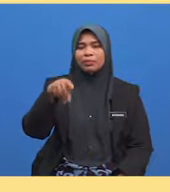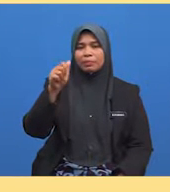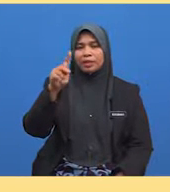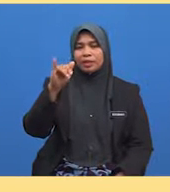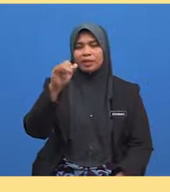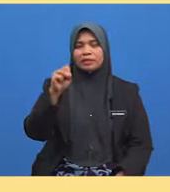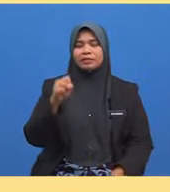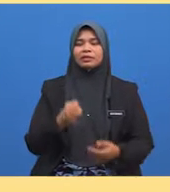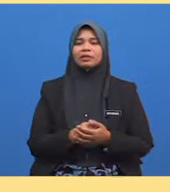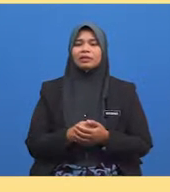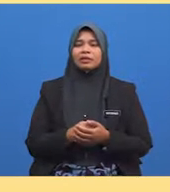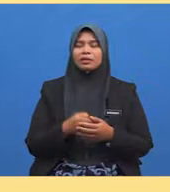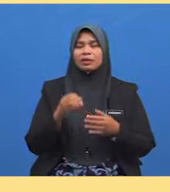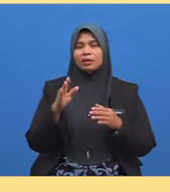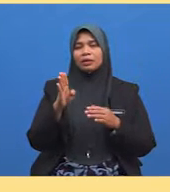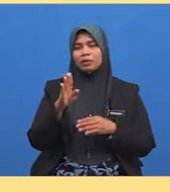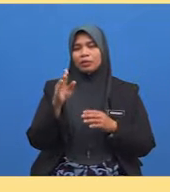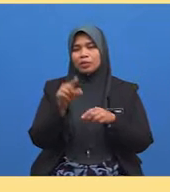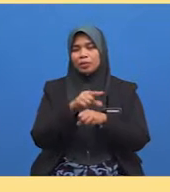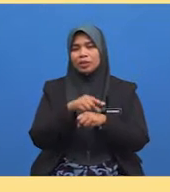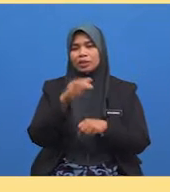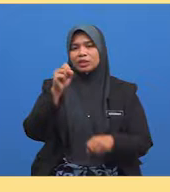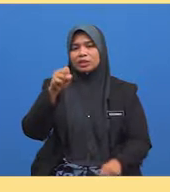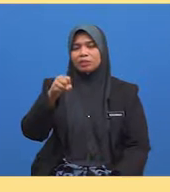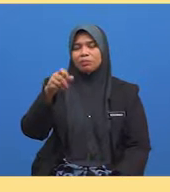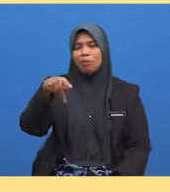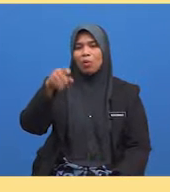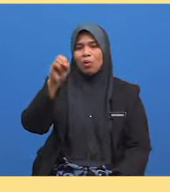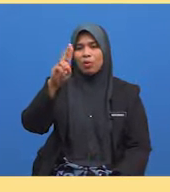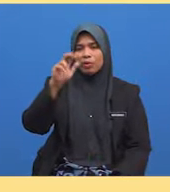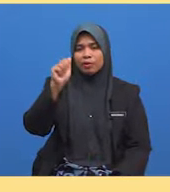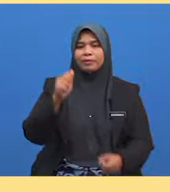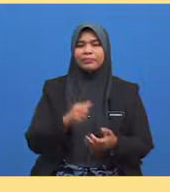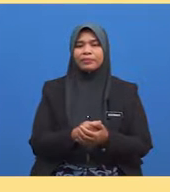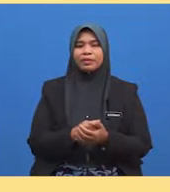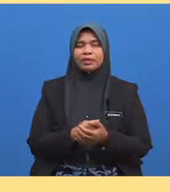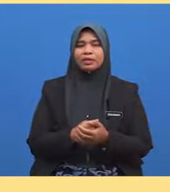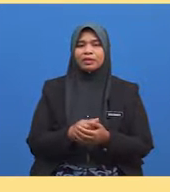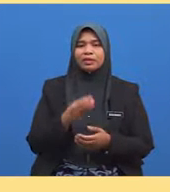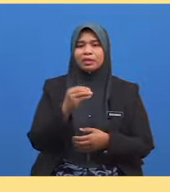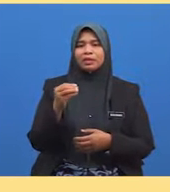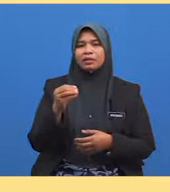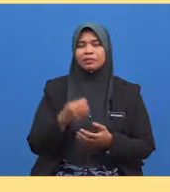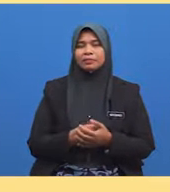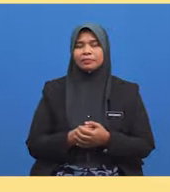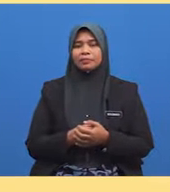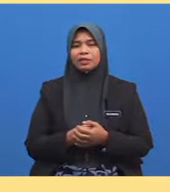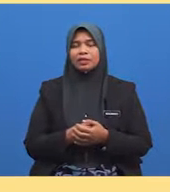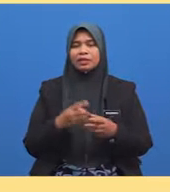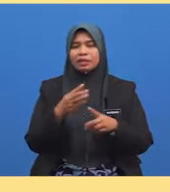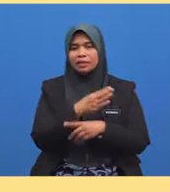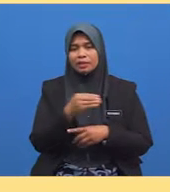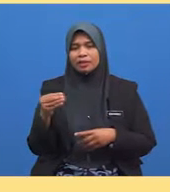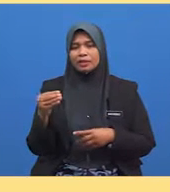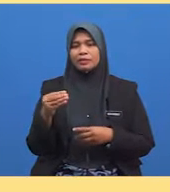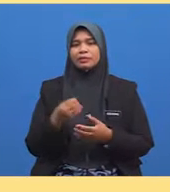Lumut dan paku pakis membiak menggunakan spora, manakala conifer membiak menggunakan